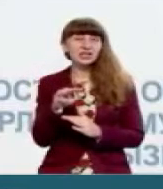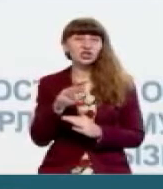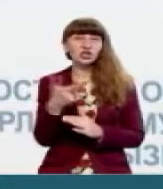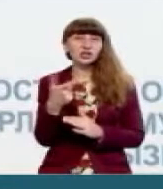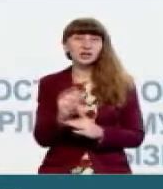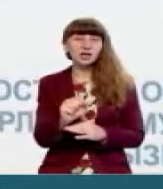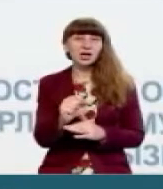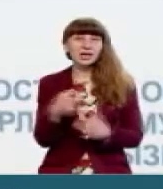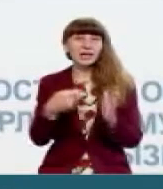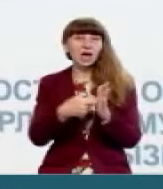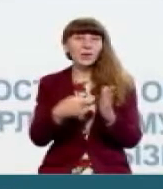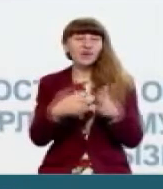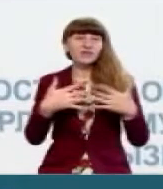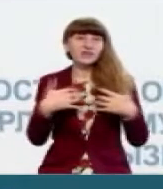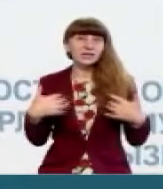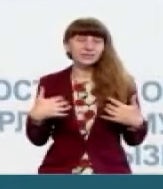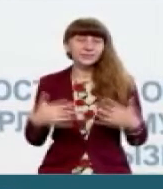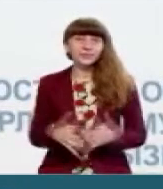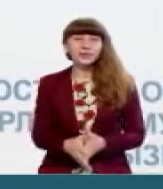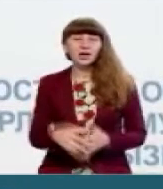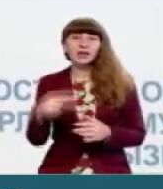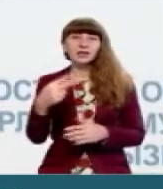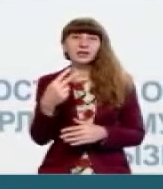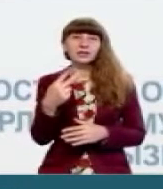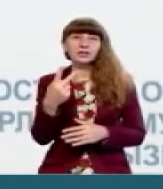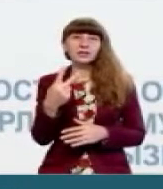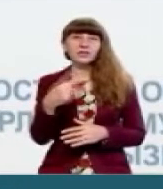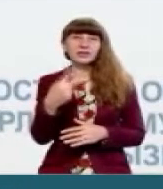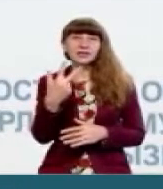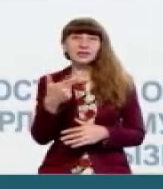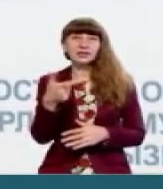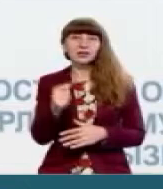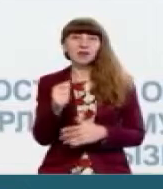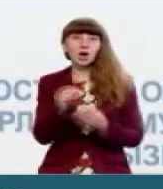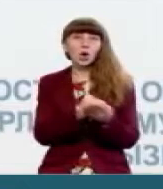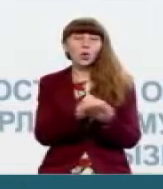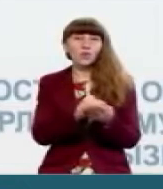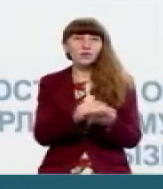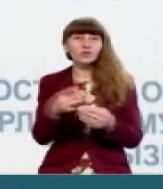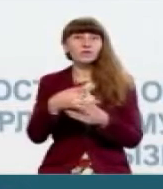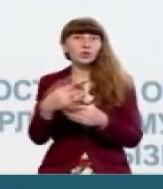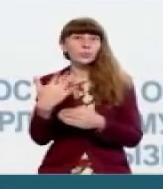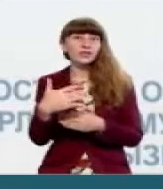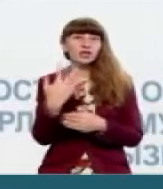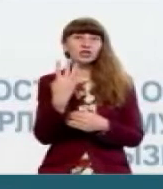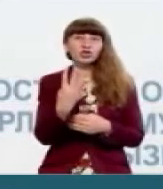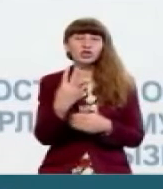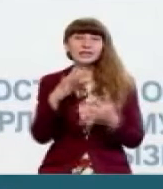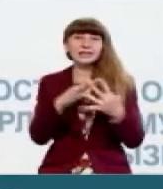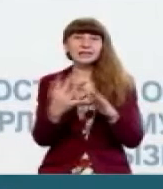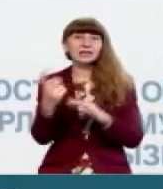шаруашылымен айналысатын 54 шаруашылық бар. Онда жалпы өнімнің 30% құрайтын ет пен сүт өндіріледі. Барлық